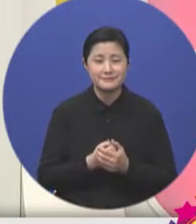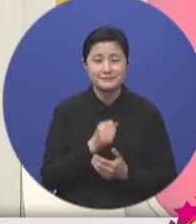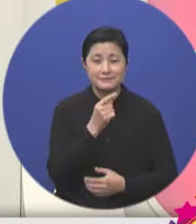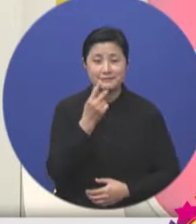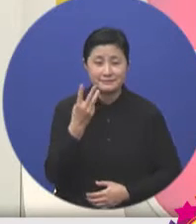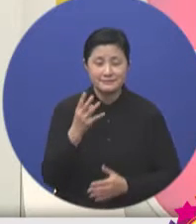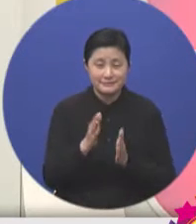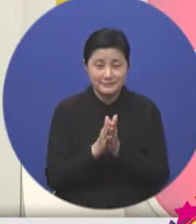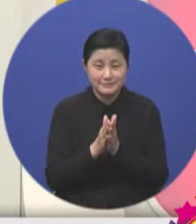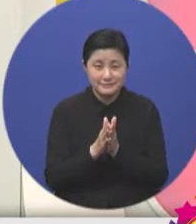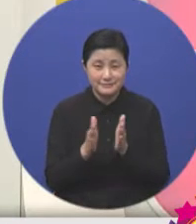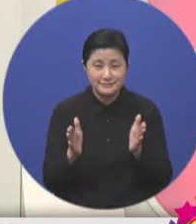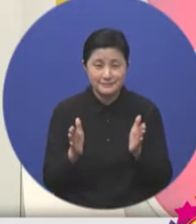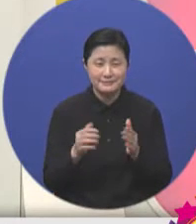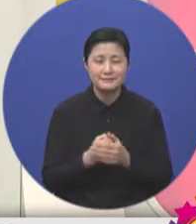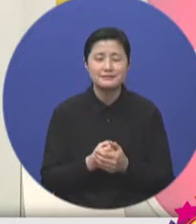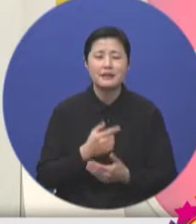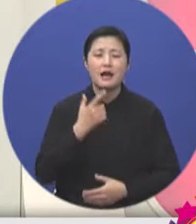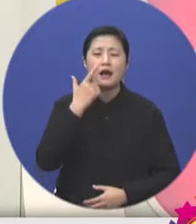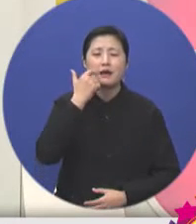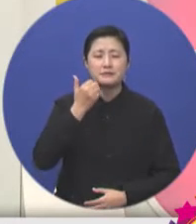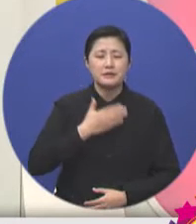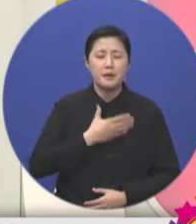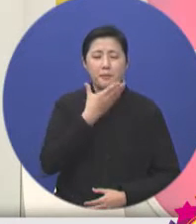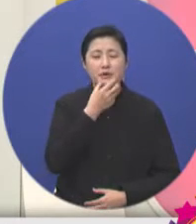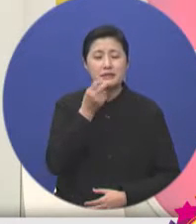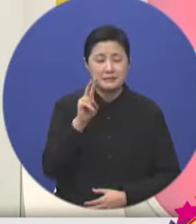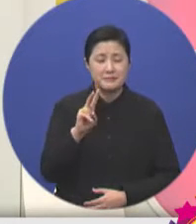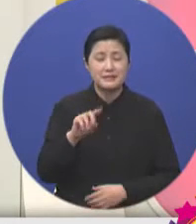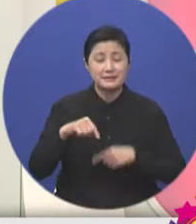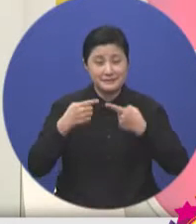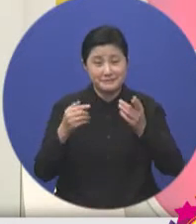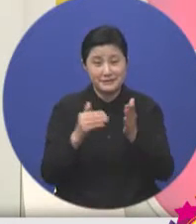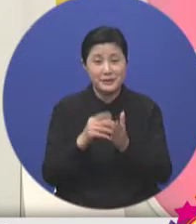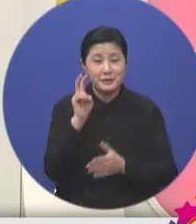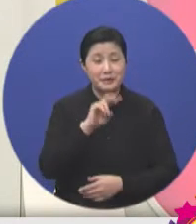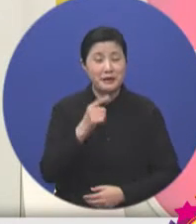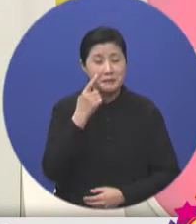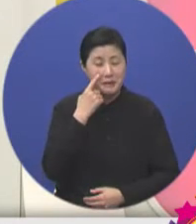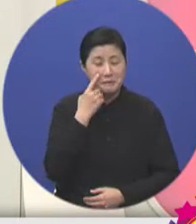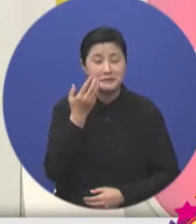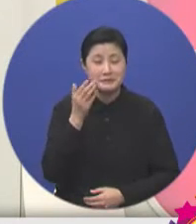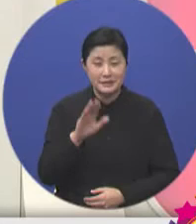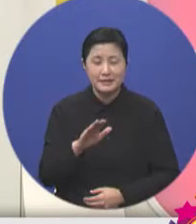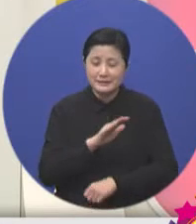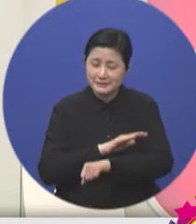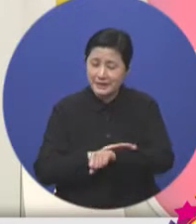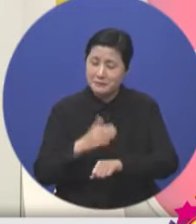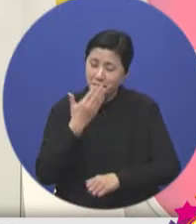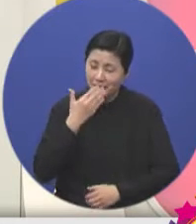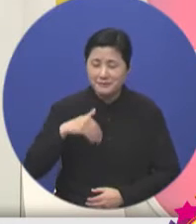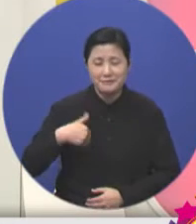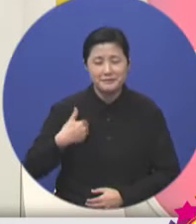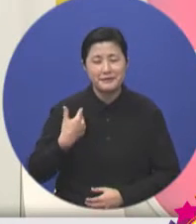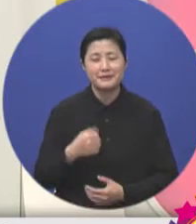하나, 둘, 셋. 아버지가 복지 TV에 나왔다. 노래 한번 부르는데 잘 될지 모르겠다.